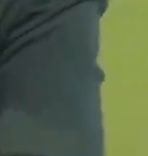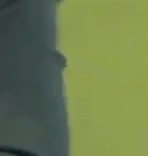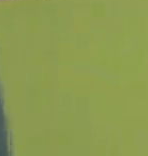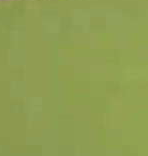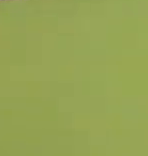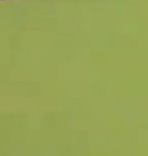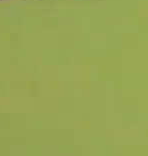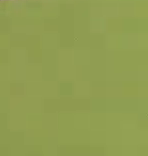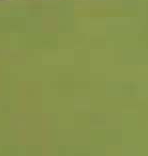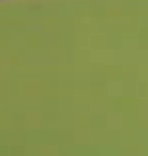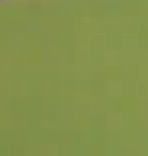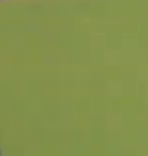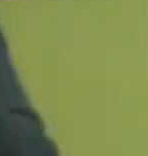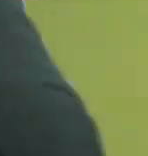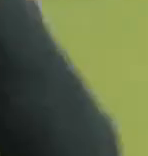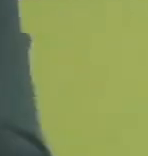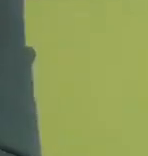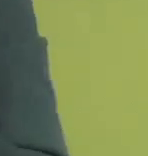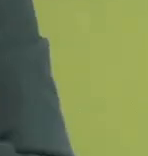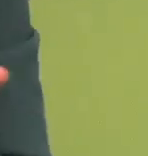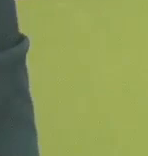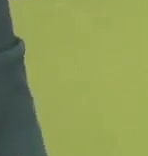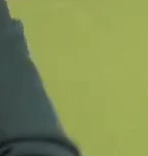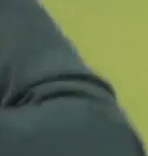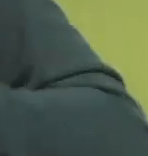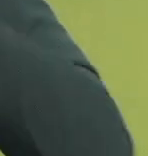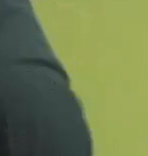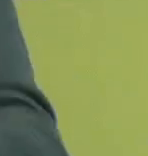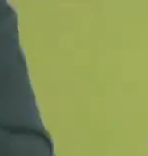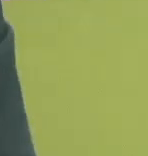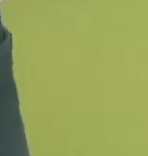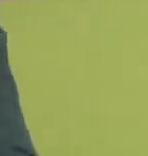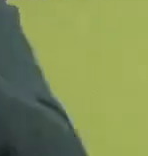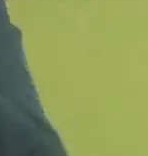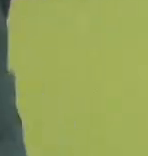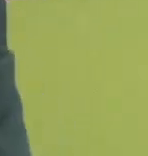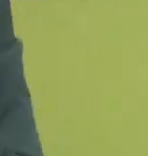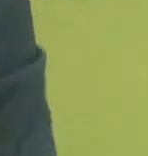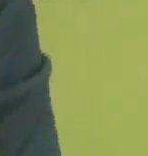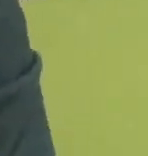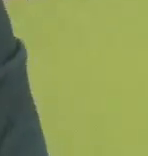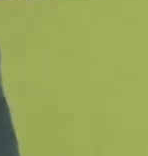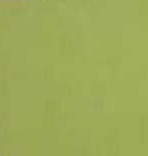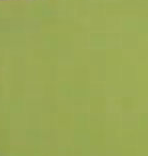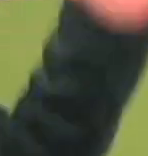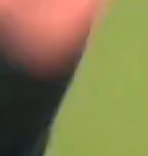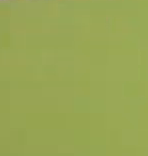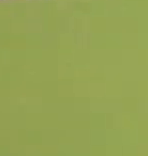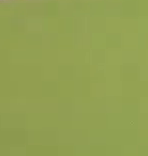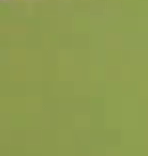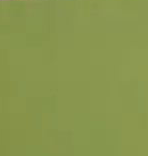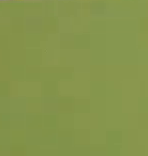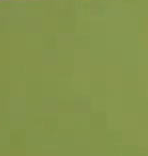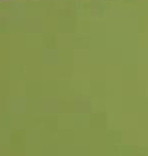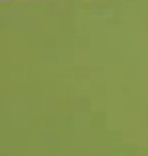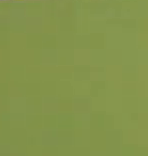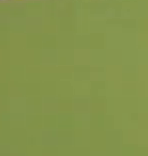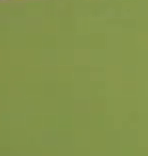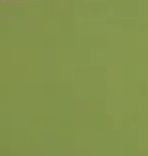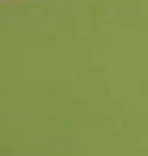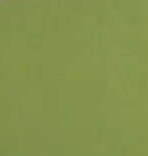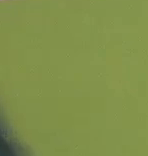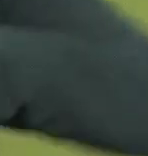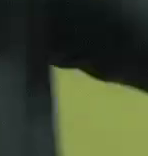Und andere Behinderungen, das Gleiche. Keiner kann auf mich zu, es ist ja nicht nur auf meiner Seite. Ich denke auch, das ist wichtig, dass man